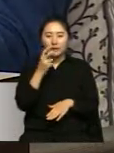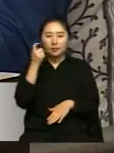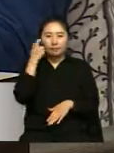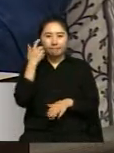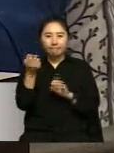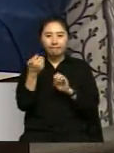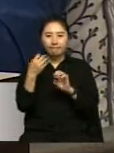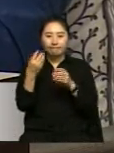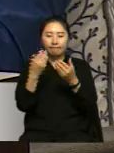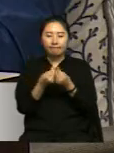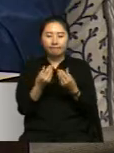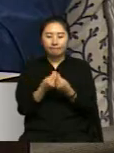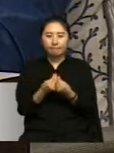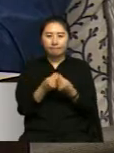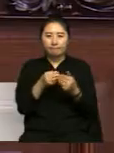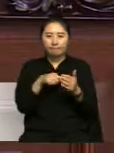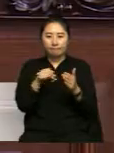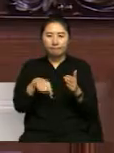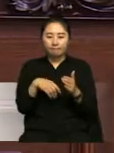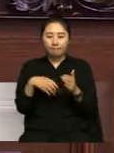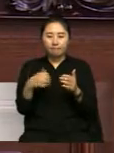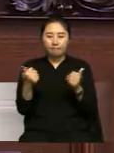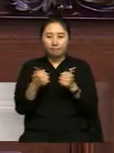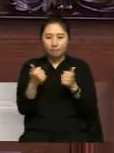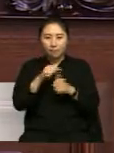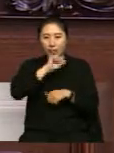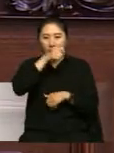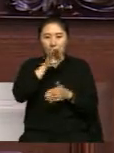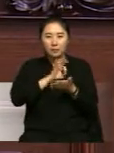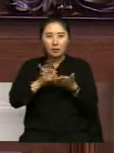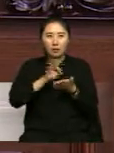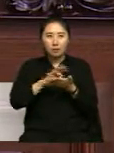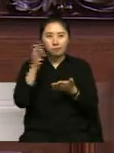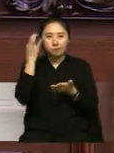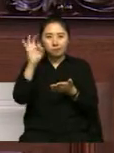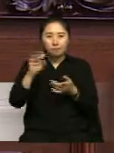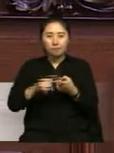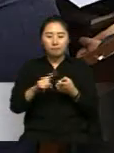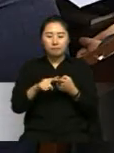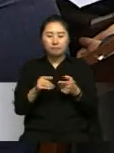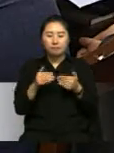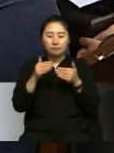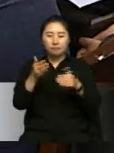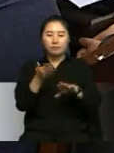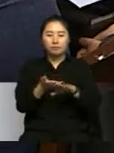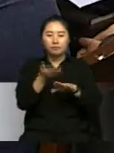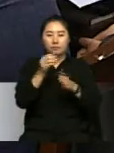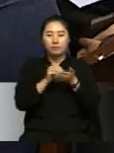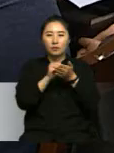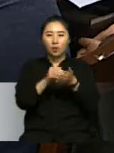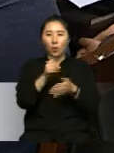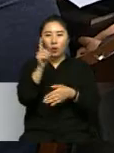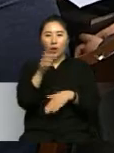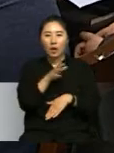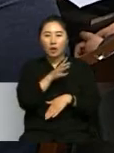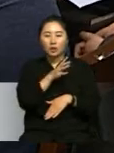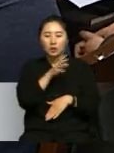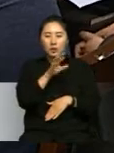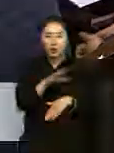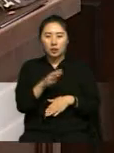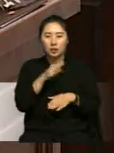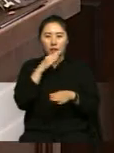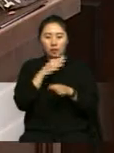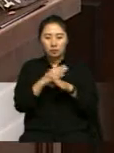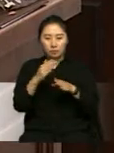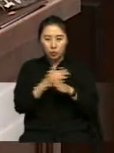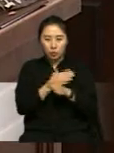시정질의, 조례안 등 안건심사 및 예비비 지출 승인 등을 진행할 계획입니다. 상정안건으로 고양시 남북교류협력